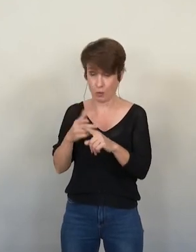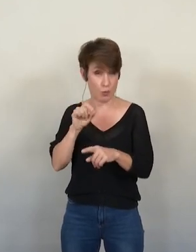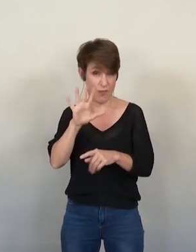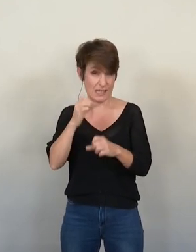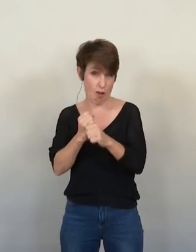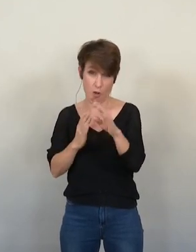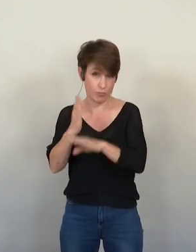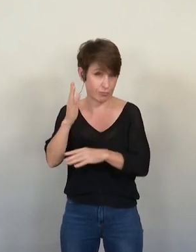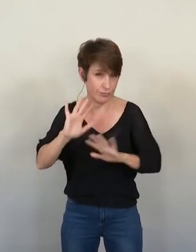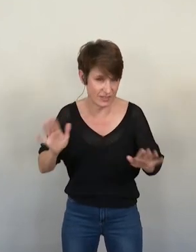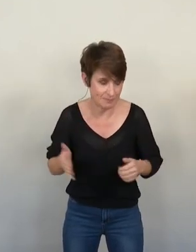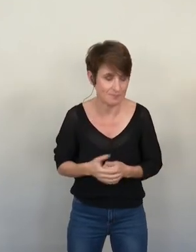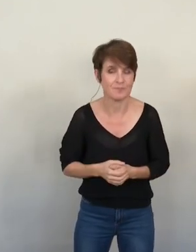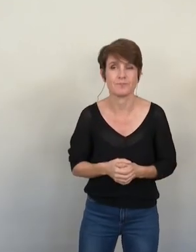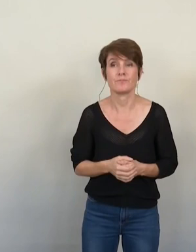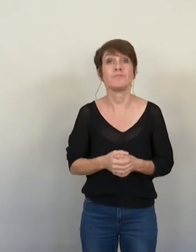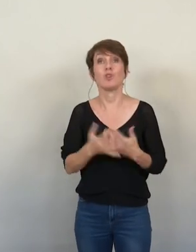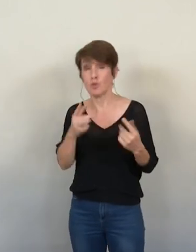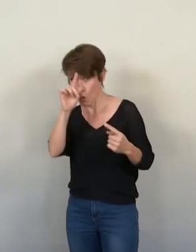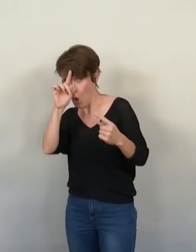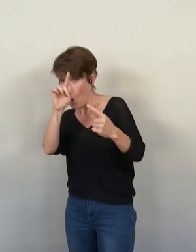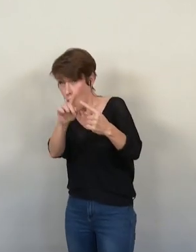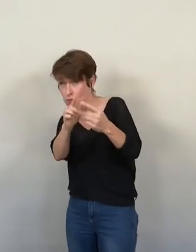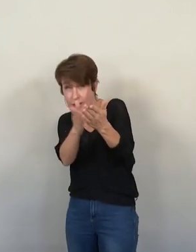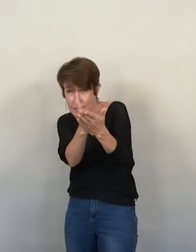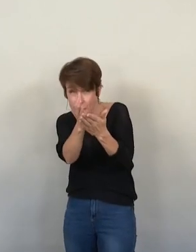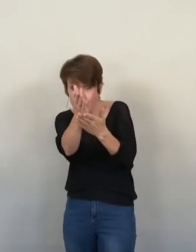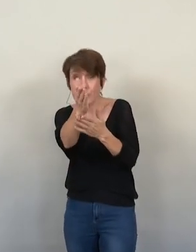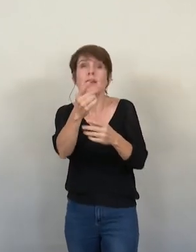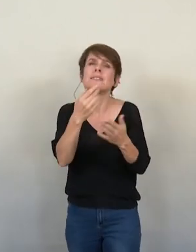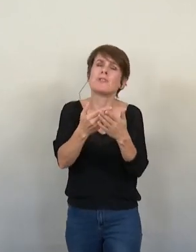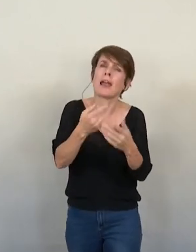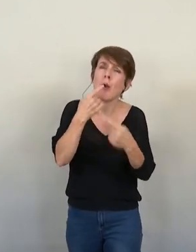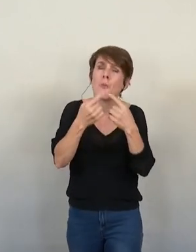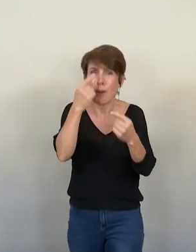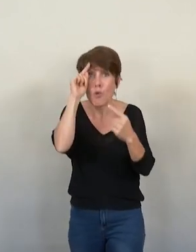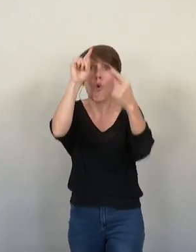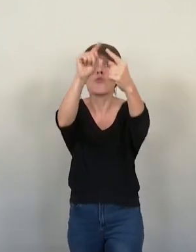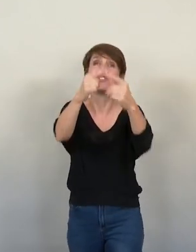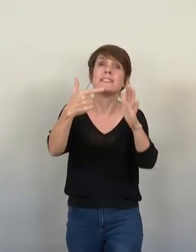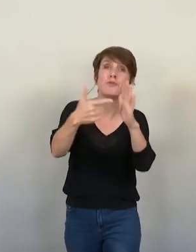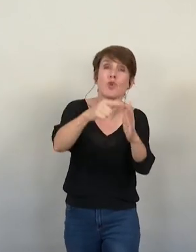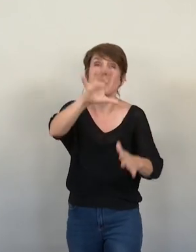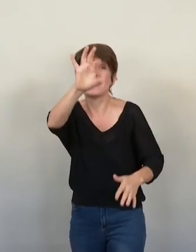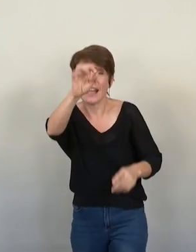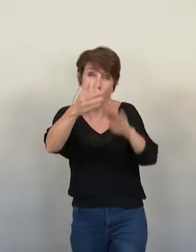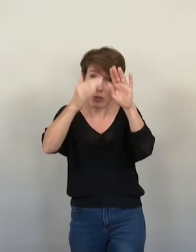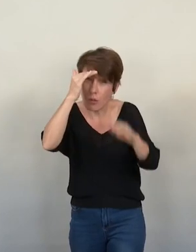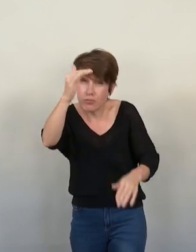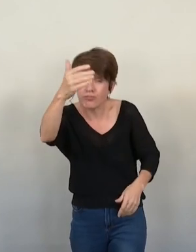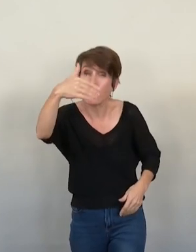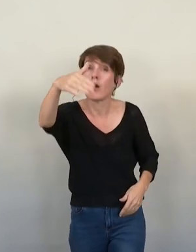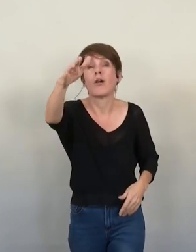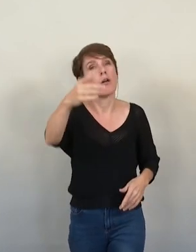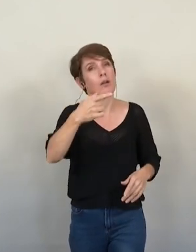des objectifs de quantifier pour savoir vers où on va alors on est à l'horizon 2050 les objectifs peuvent vous sembler précis on est quand même sur des dizaines